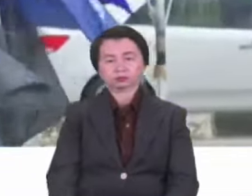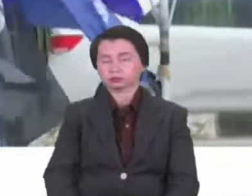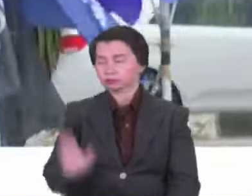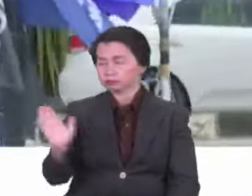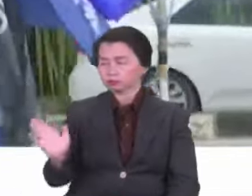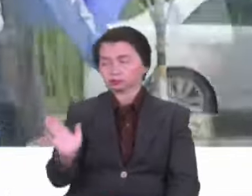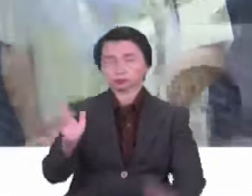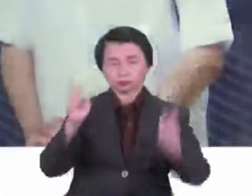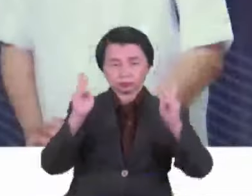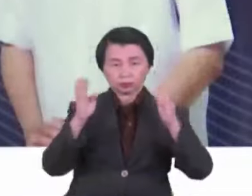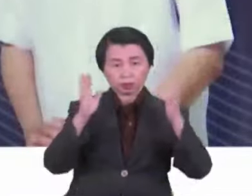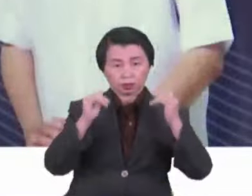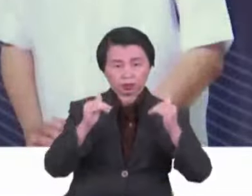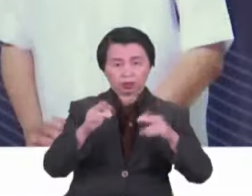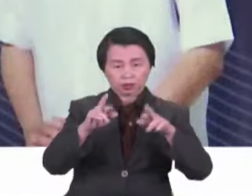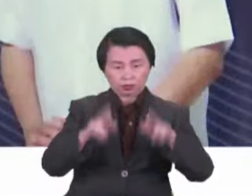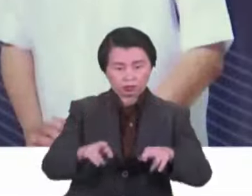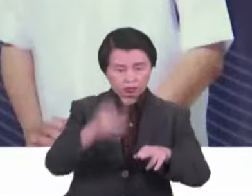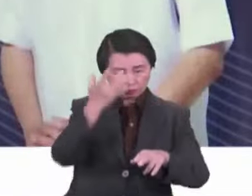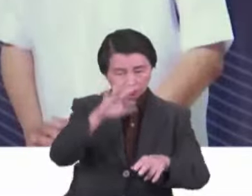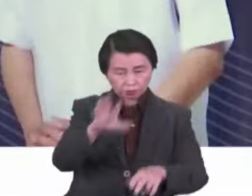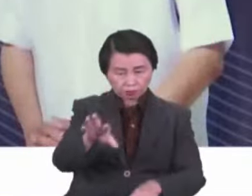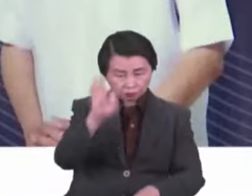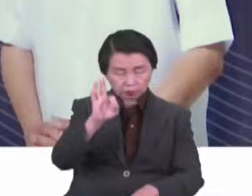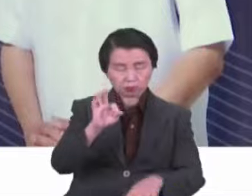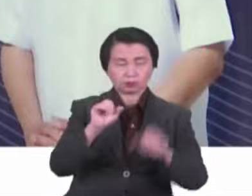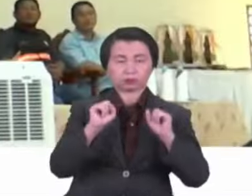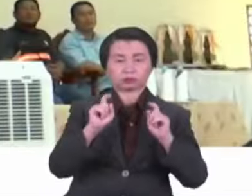Beliau turut mengharapkan rakyat membuat pilihan bijak Sabtu ini.